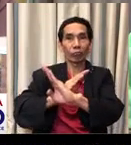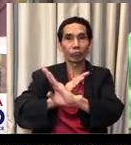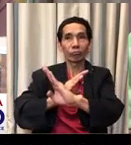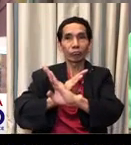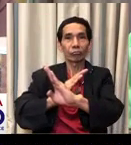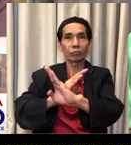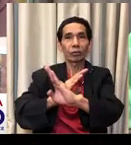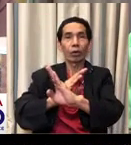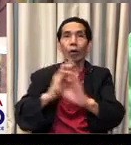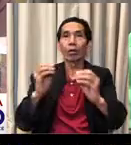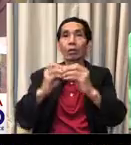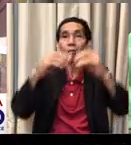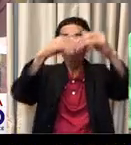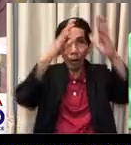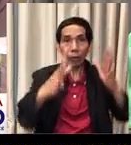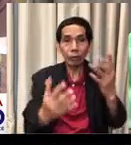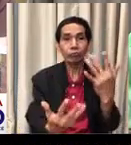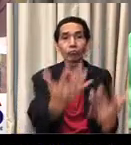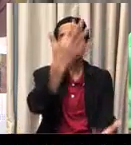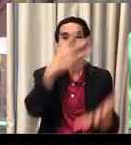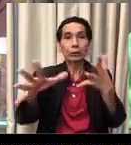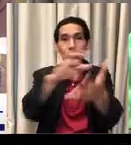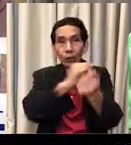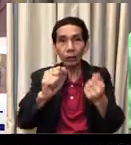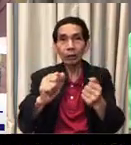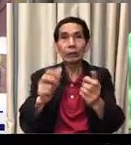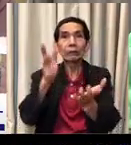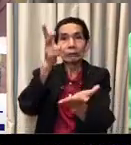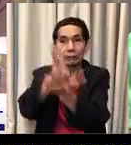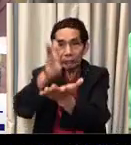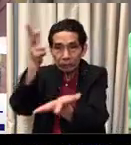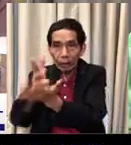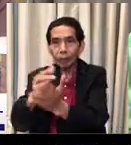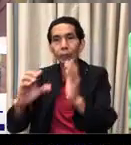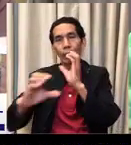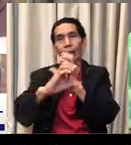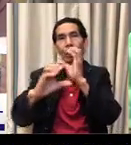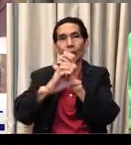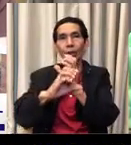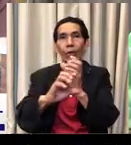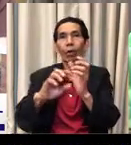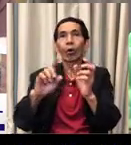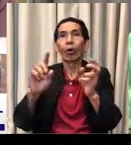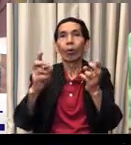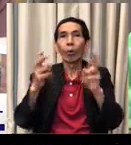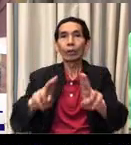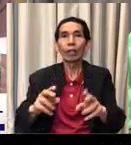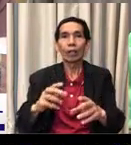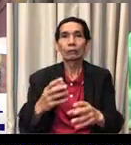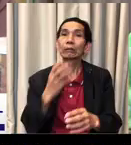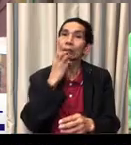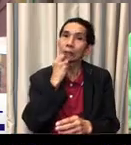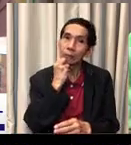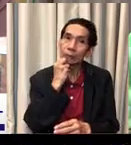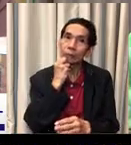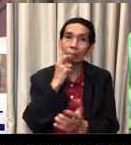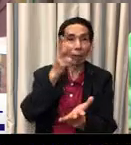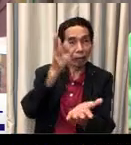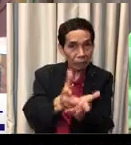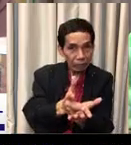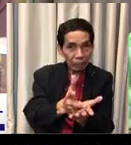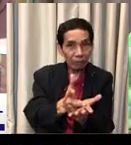Ayun, ay di inabot yung bahay nila. Pati ng mga nakaparada. O di ano natipid nila. Nakatipid sila sa